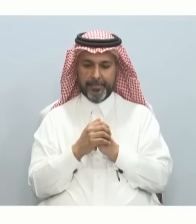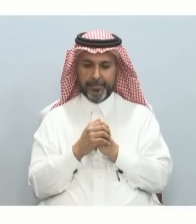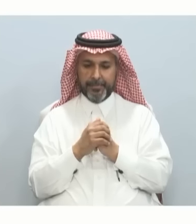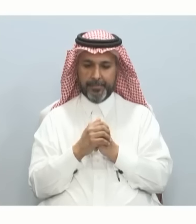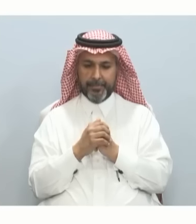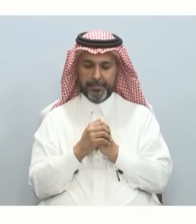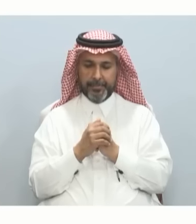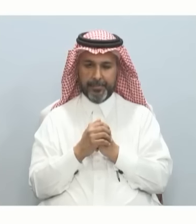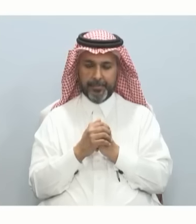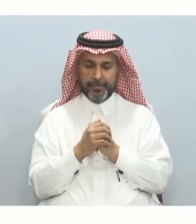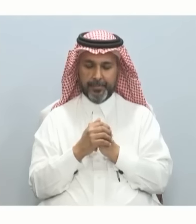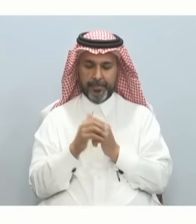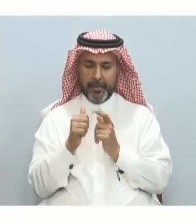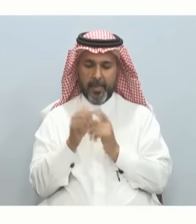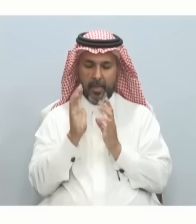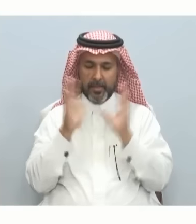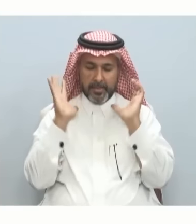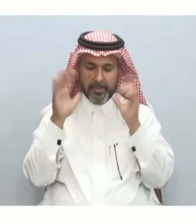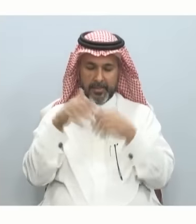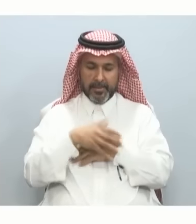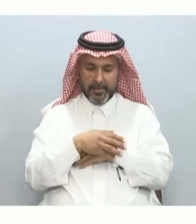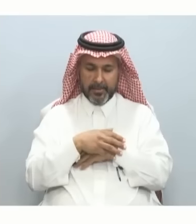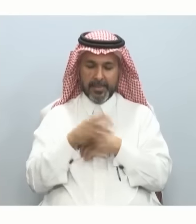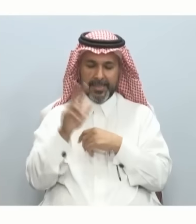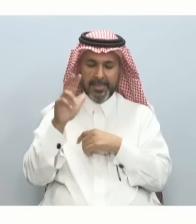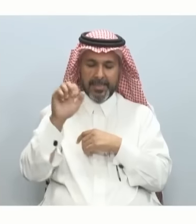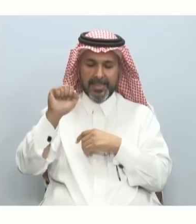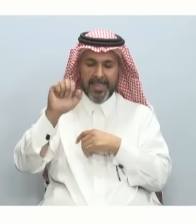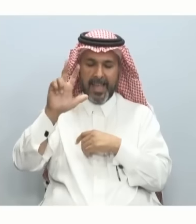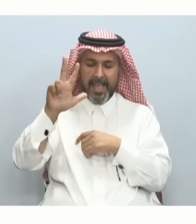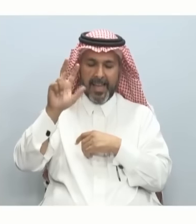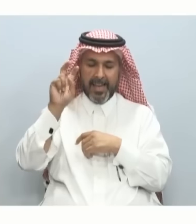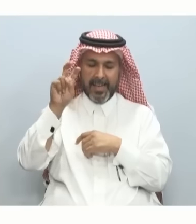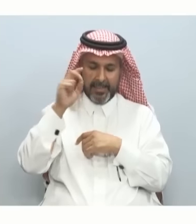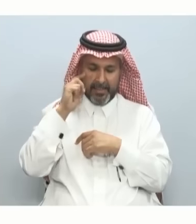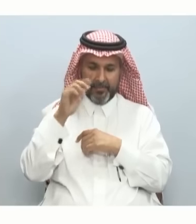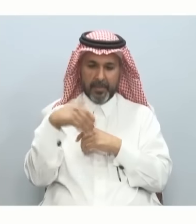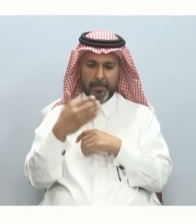اذان 35 صلاه في اسبوع طيب في عشره ايام